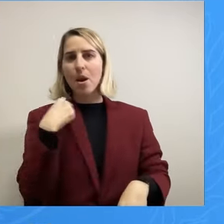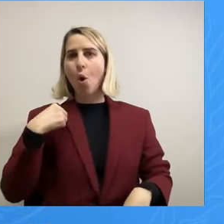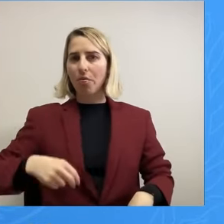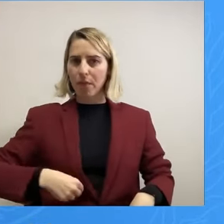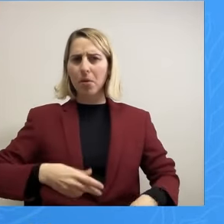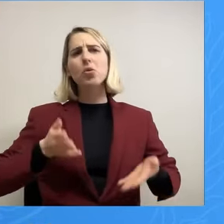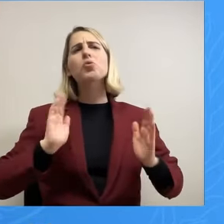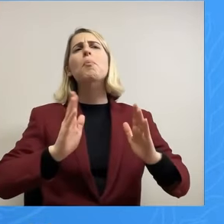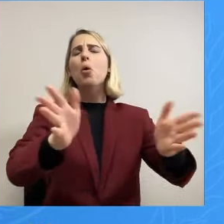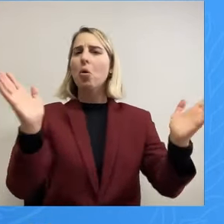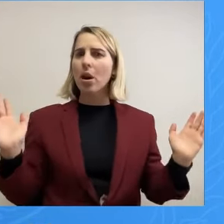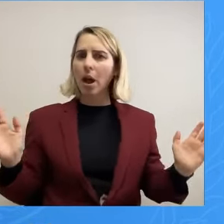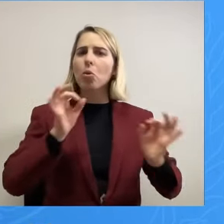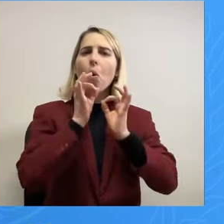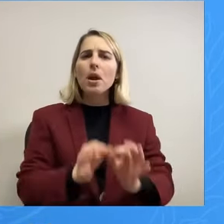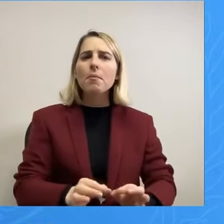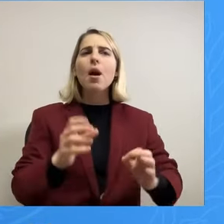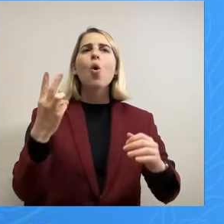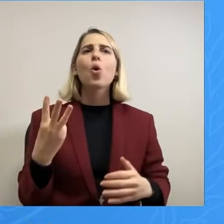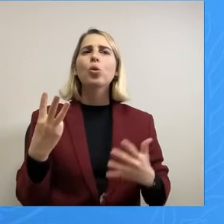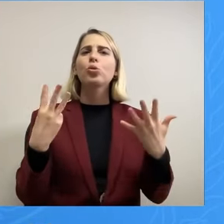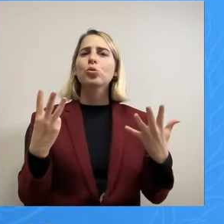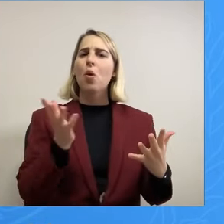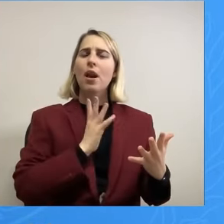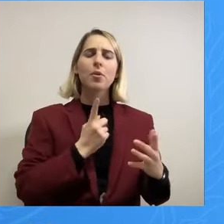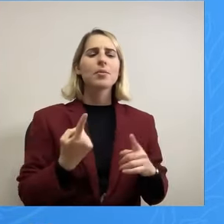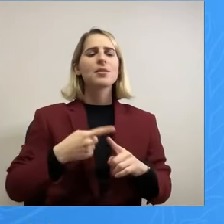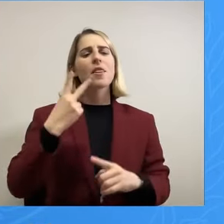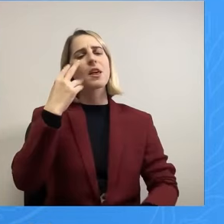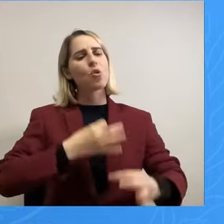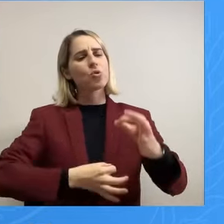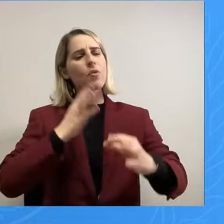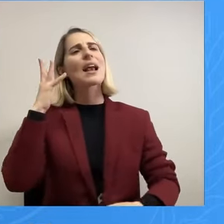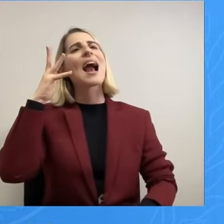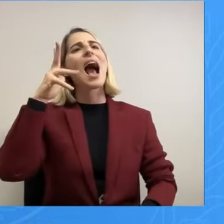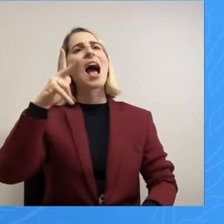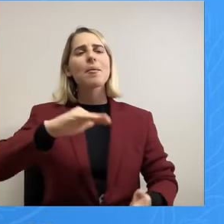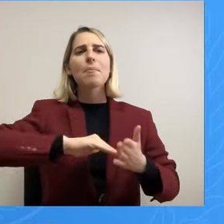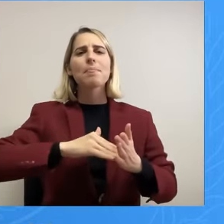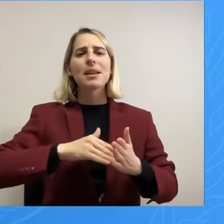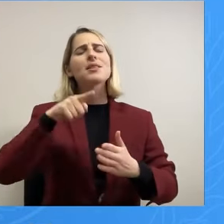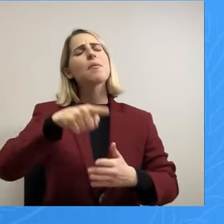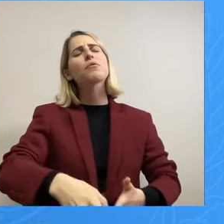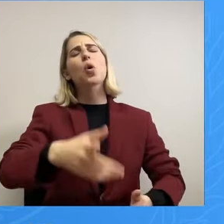είπε. 8 άνθρωποι συν 2 οι σύμβουλοι, κάθε μέρα όλες οι υπηρεσίες ασχολούνται με αυτό.